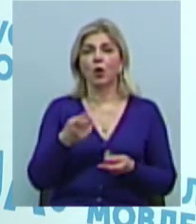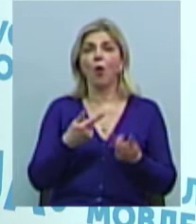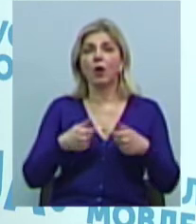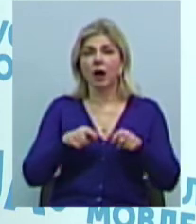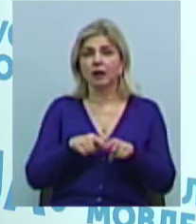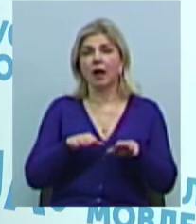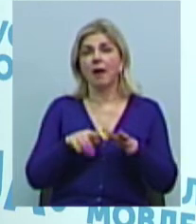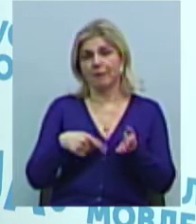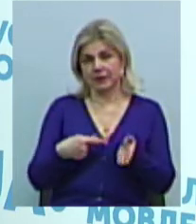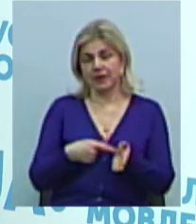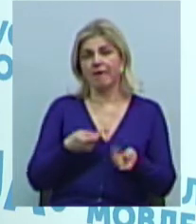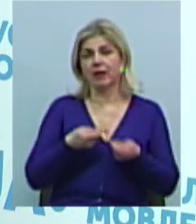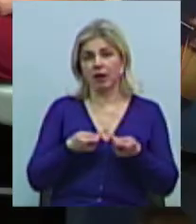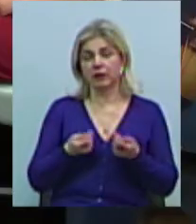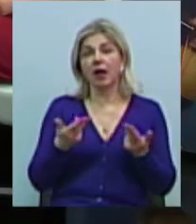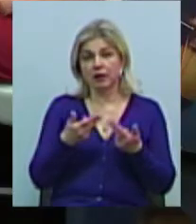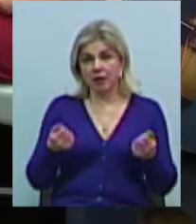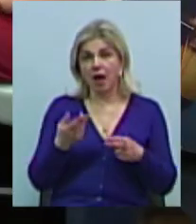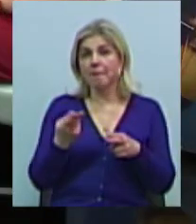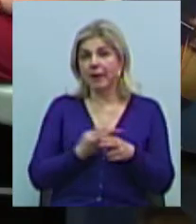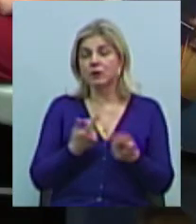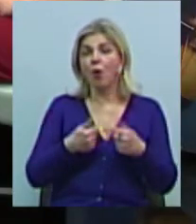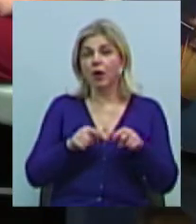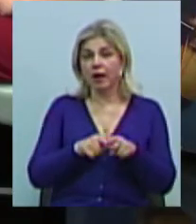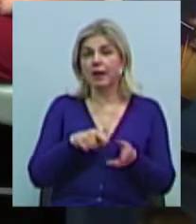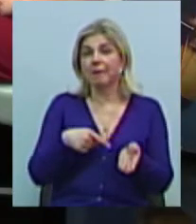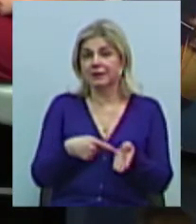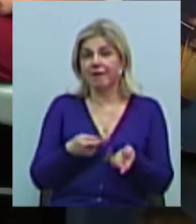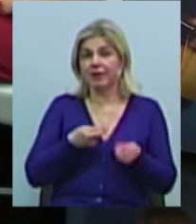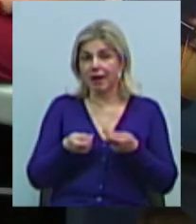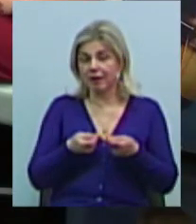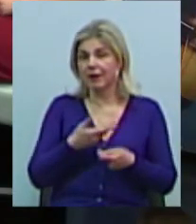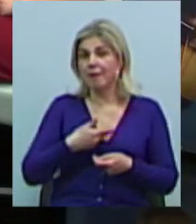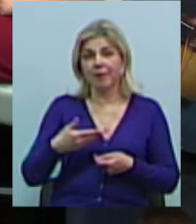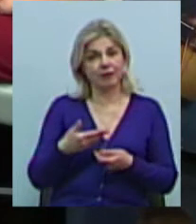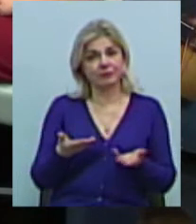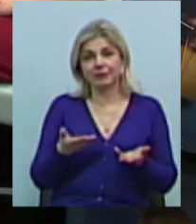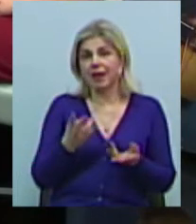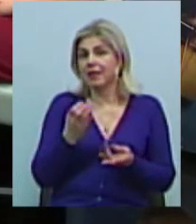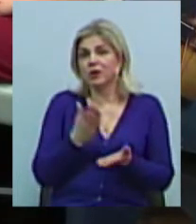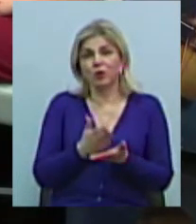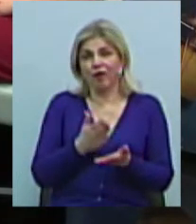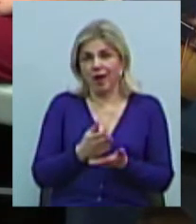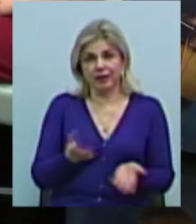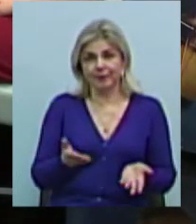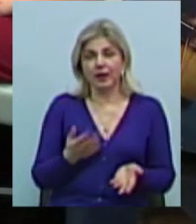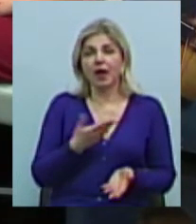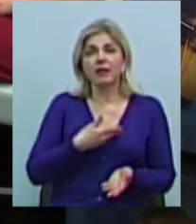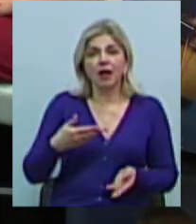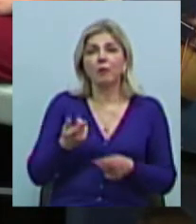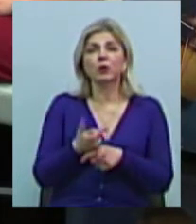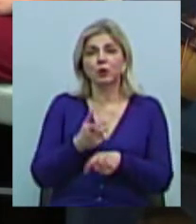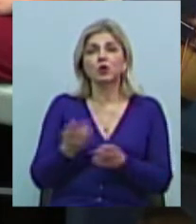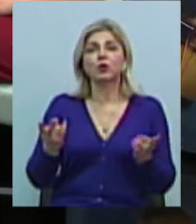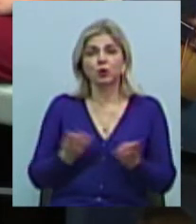влади? Так, звісно, адже без органів місцевої влади, можна сказати, ми практично не існували, нам дуже потрібна